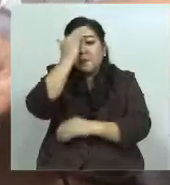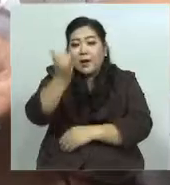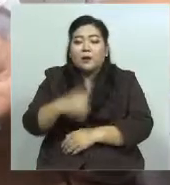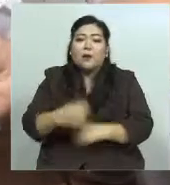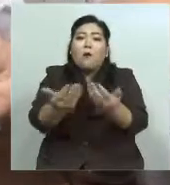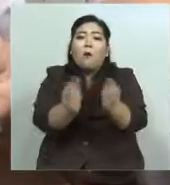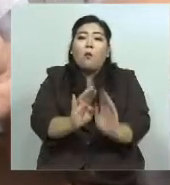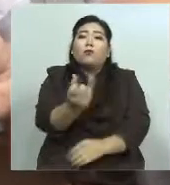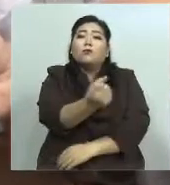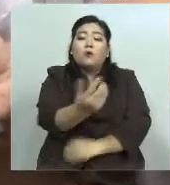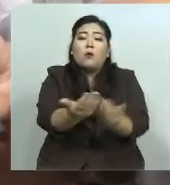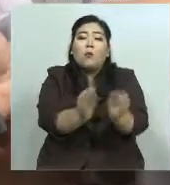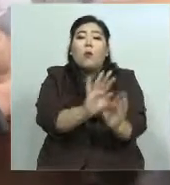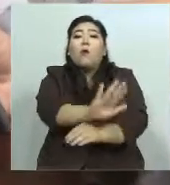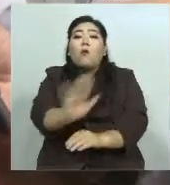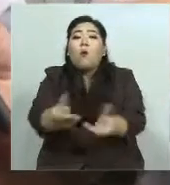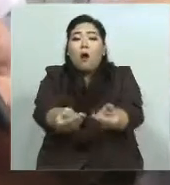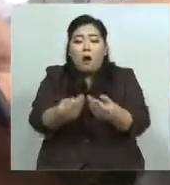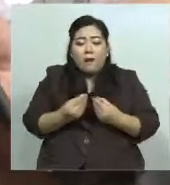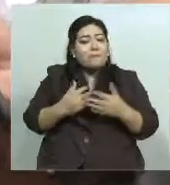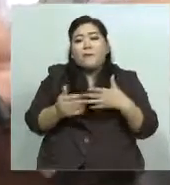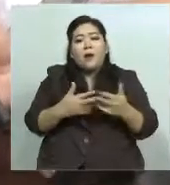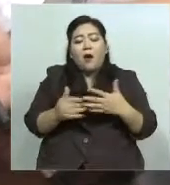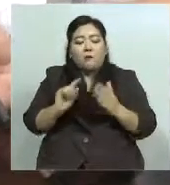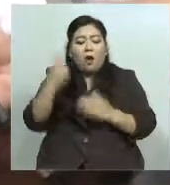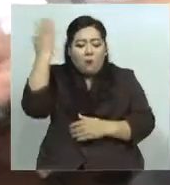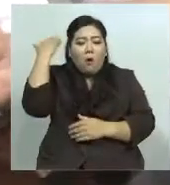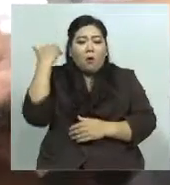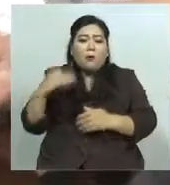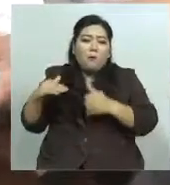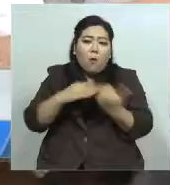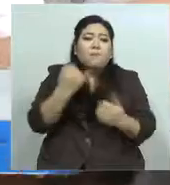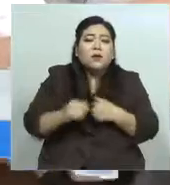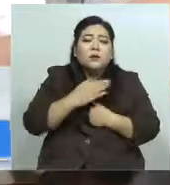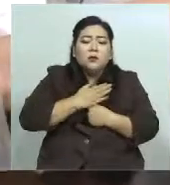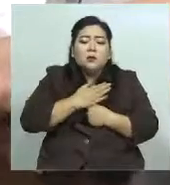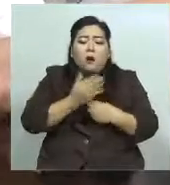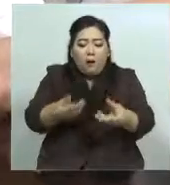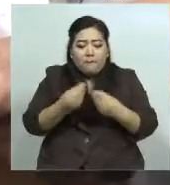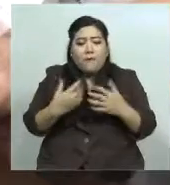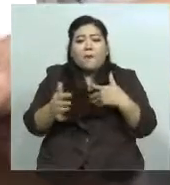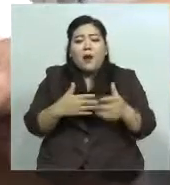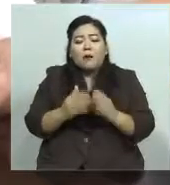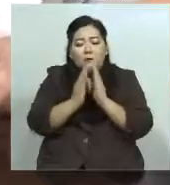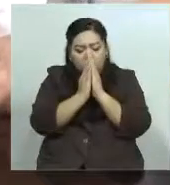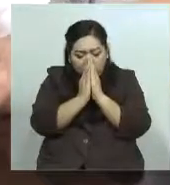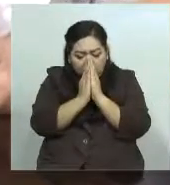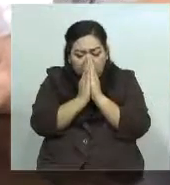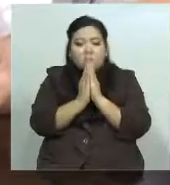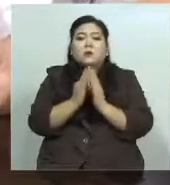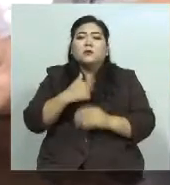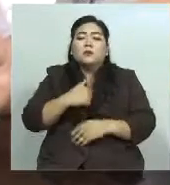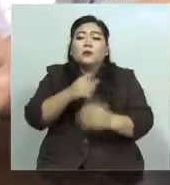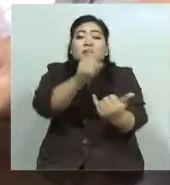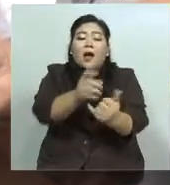ให้อภัยตั้งแต่ในวันแรกๆในการกระทำของผมแล้วก็อนุญาตให้ไปร